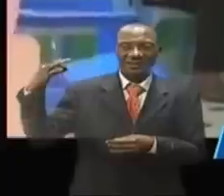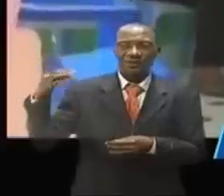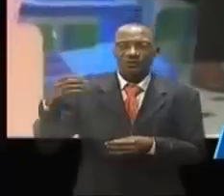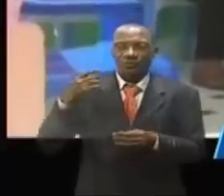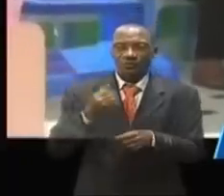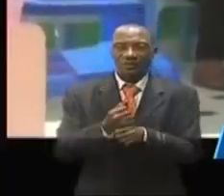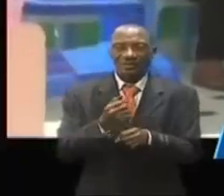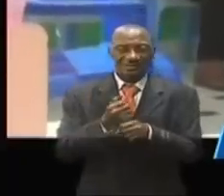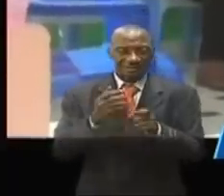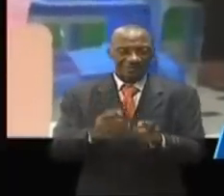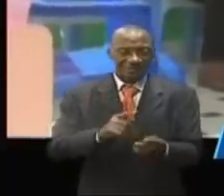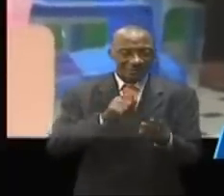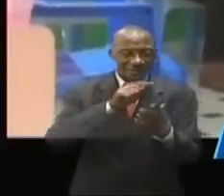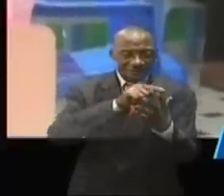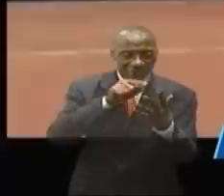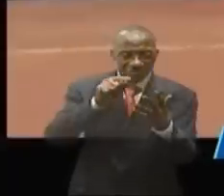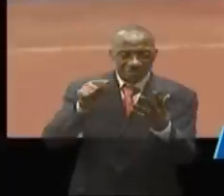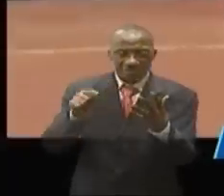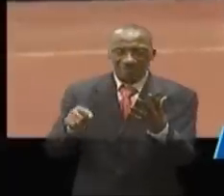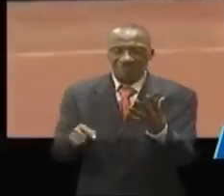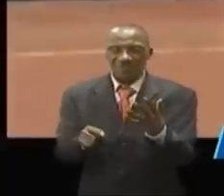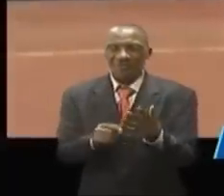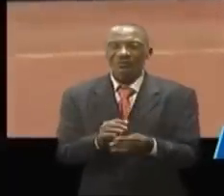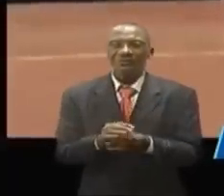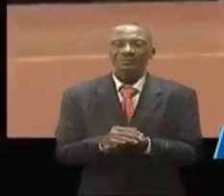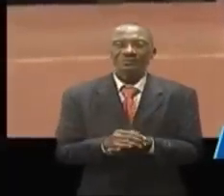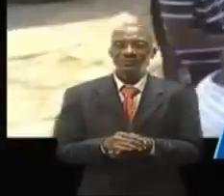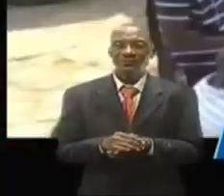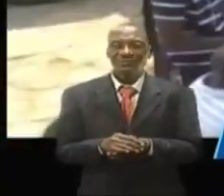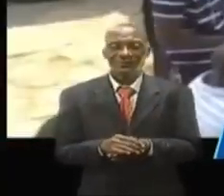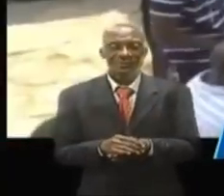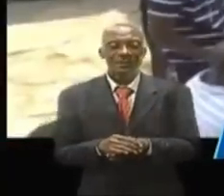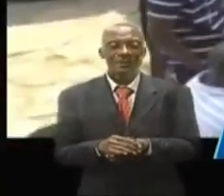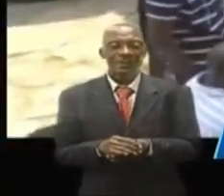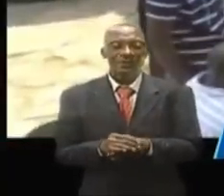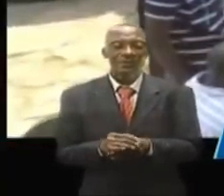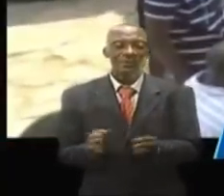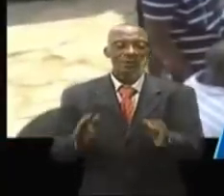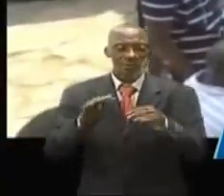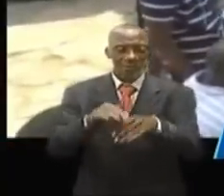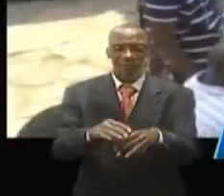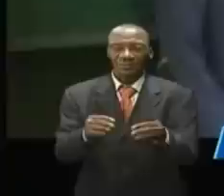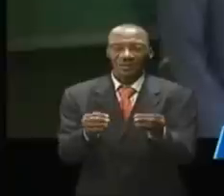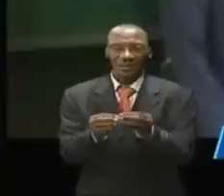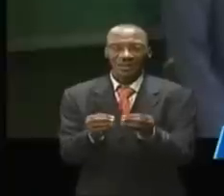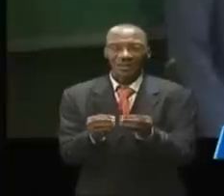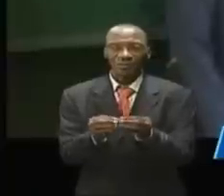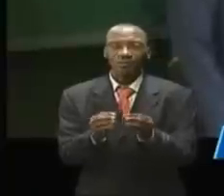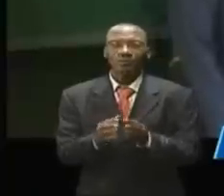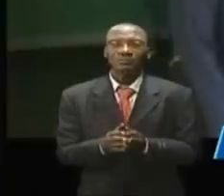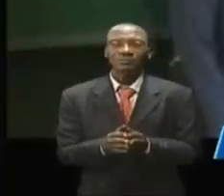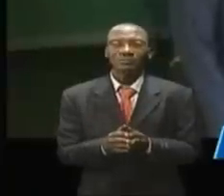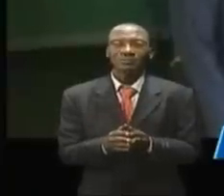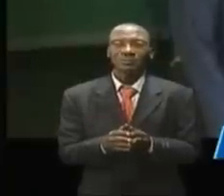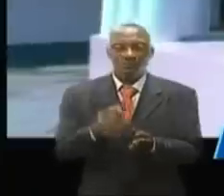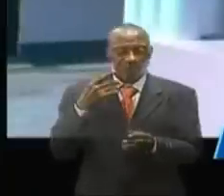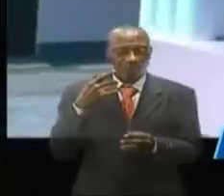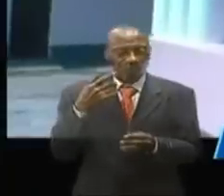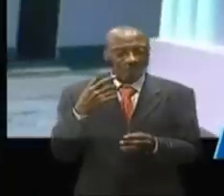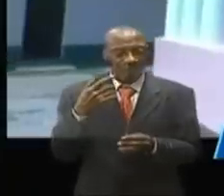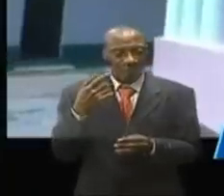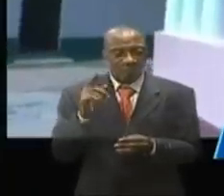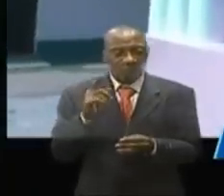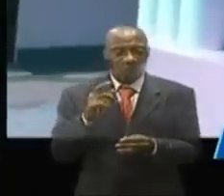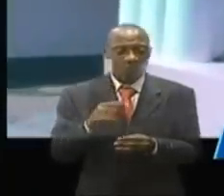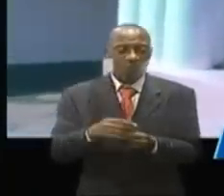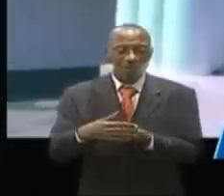élections sereines, transparentes, libres et démocratiques qui se sont tenues dans l'enceinte de la Caisse nationale de sécurité sociale. Cette